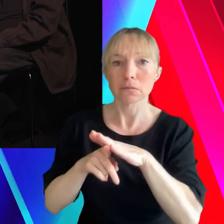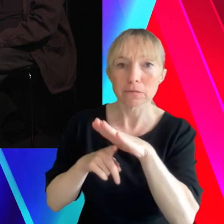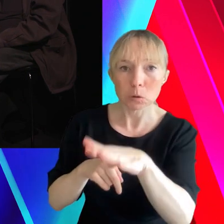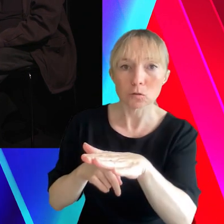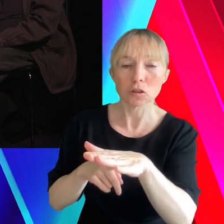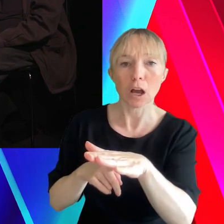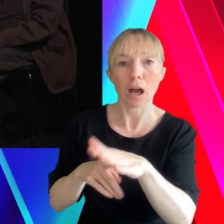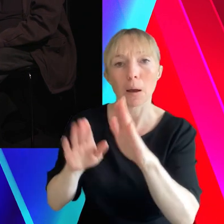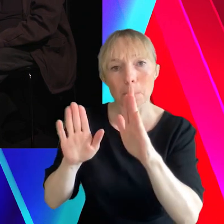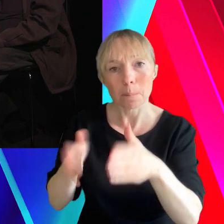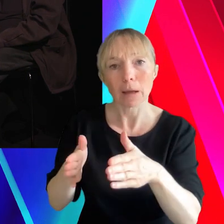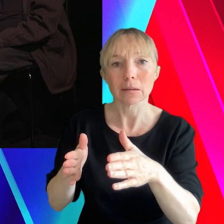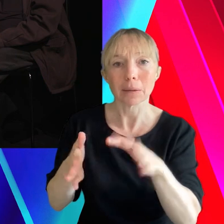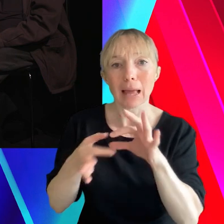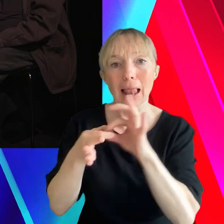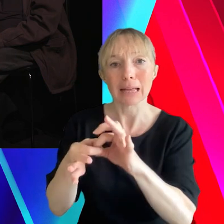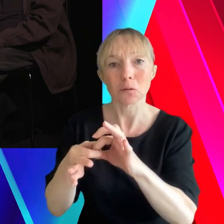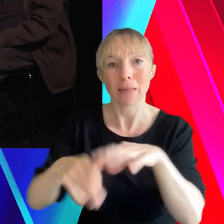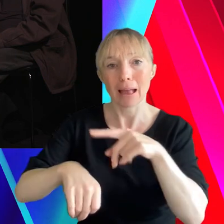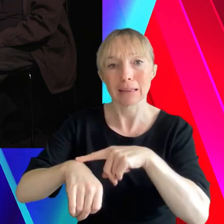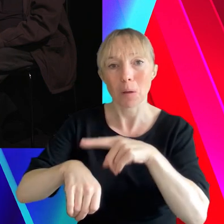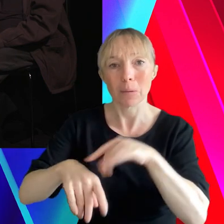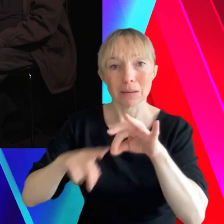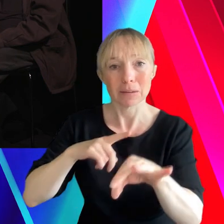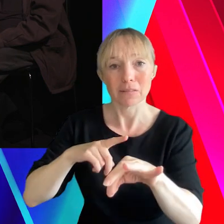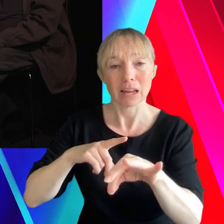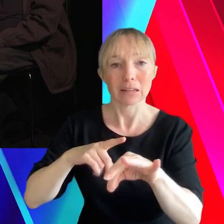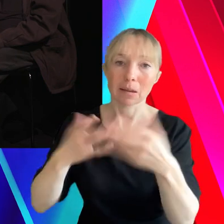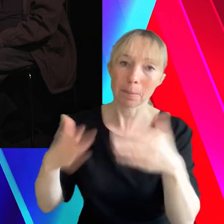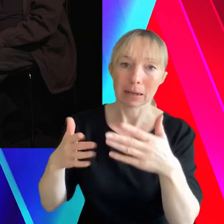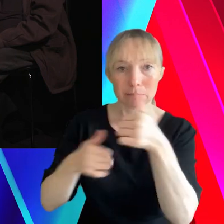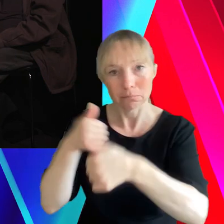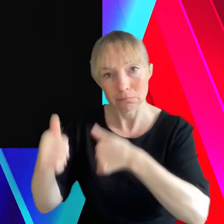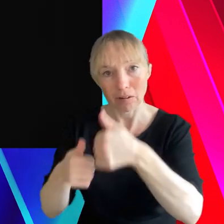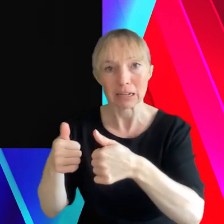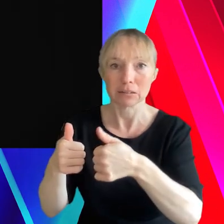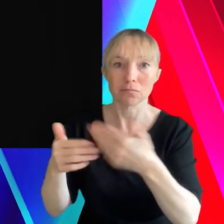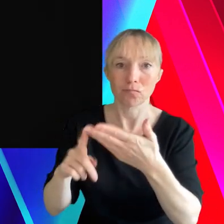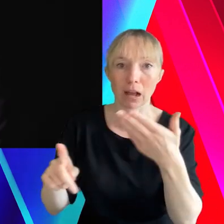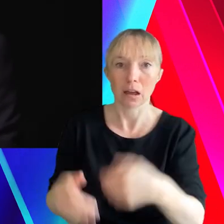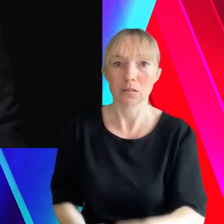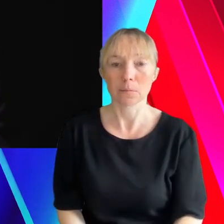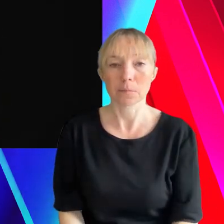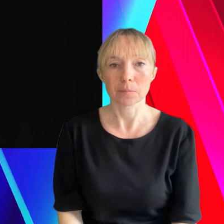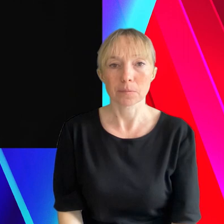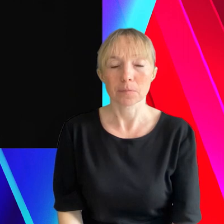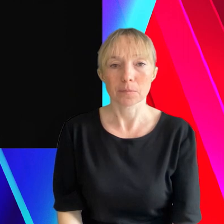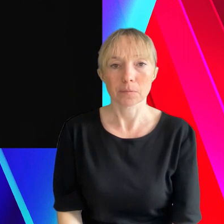life must be under the influence at this very moment for which he's been distinguished. در واقع ابتدا که شروع